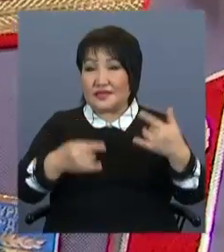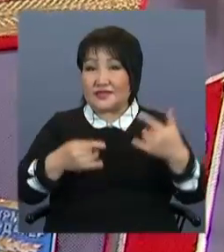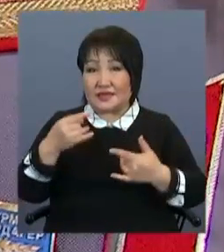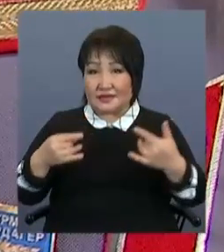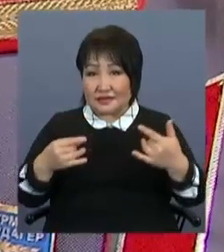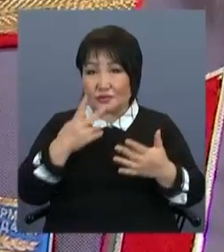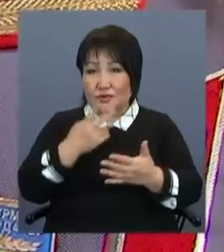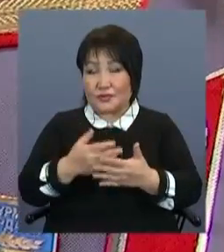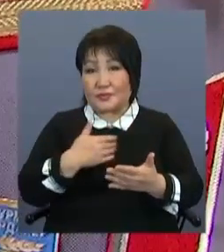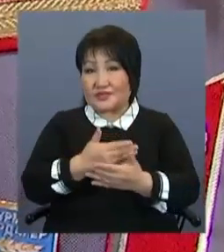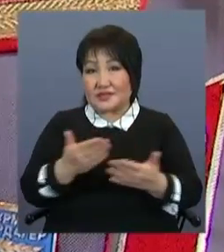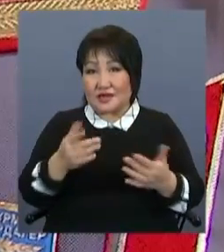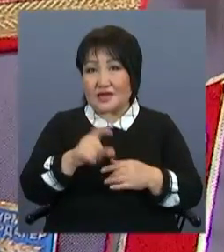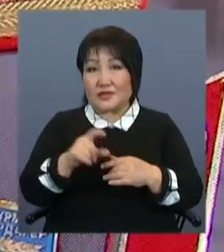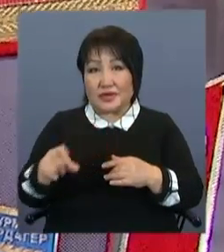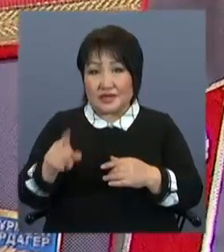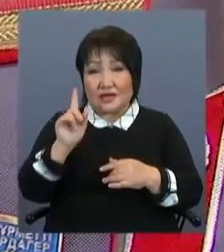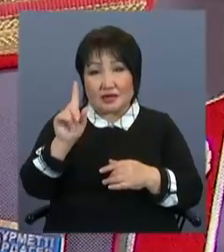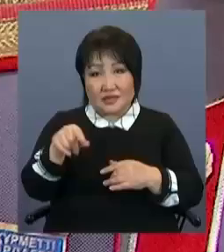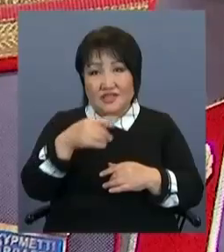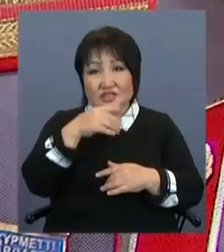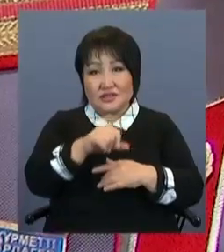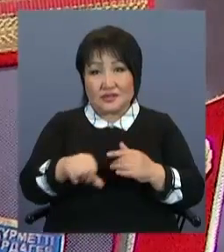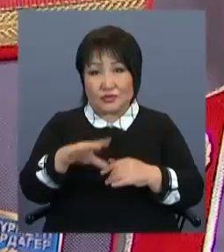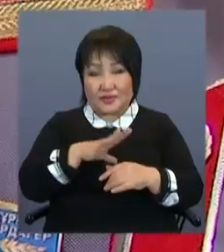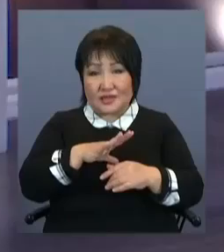азаматтар шетелде болып отырған жарыстарға қатысып жүр.